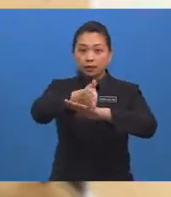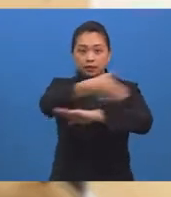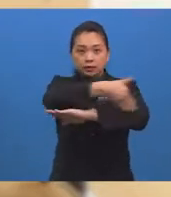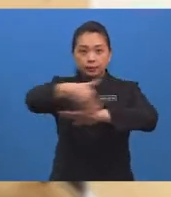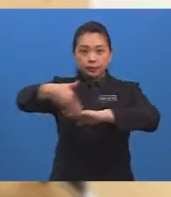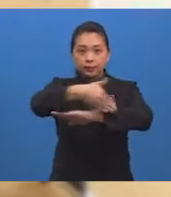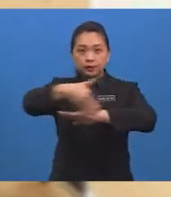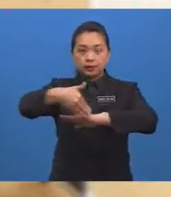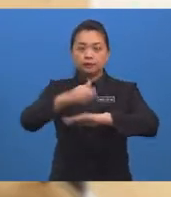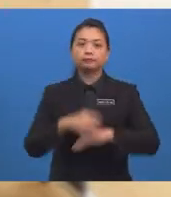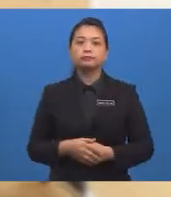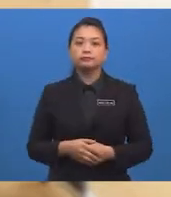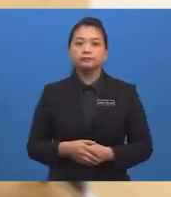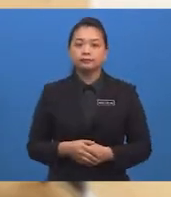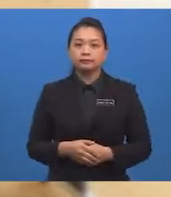geografi sesebuah negara.